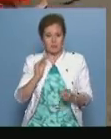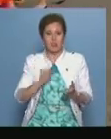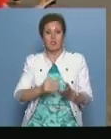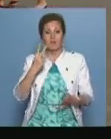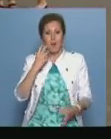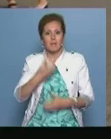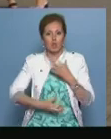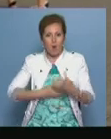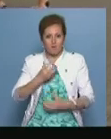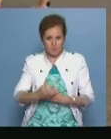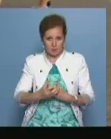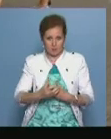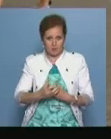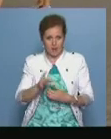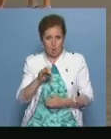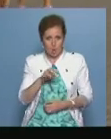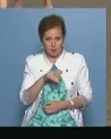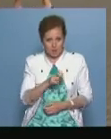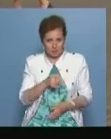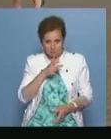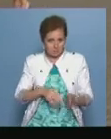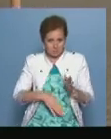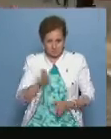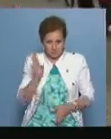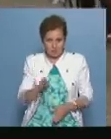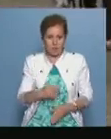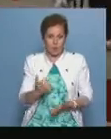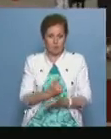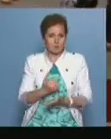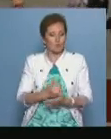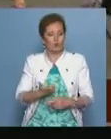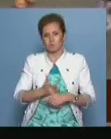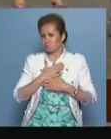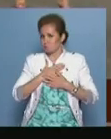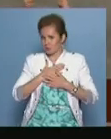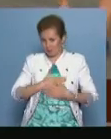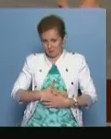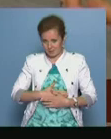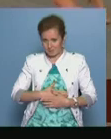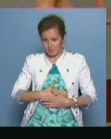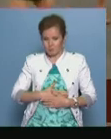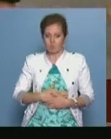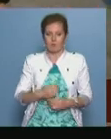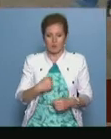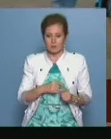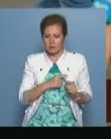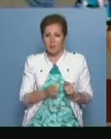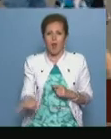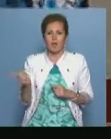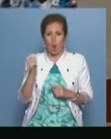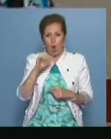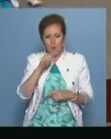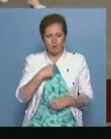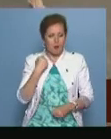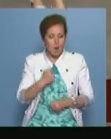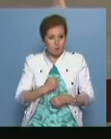2 мировых и 5 европейских рекордов по пауэрлифтингу. Достижение не осталось без внимания. Это очень приятно. Ты целый год